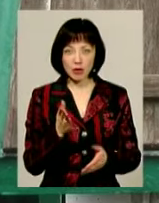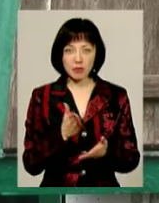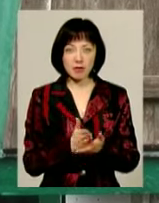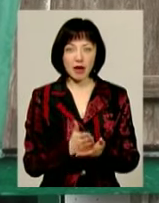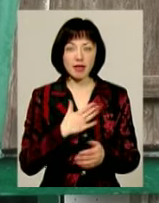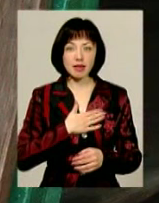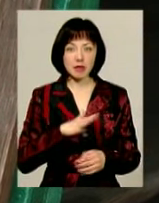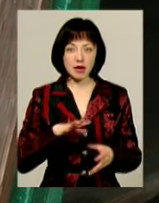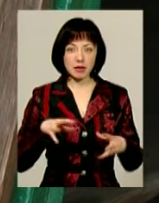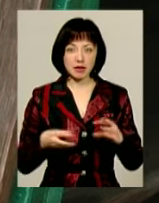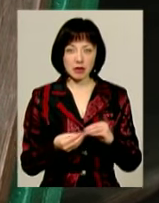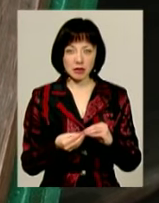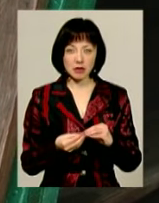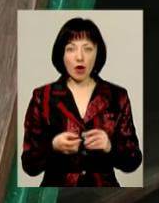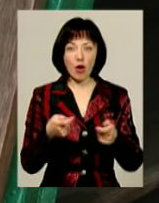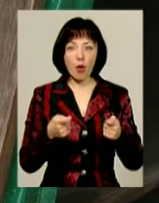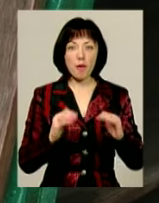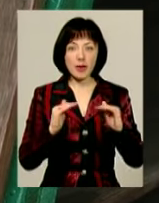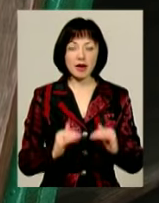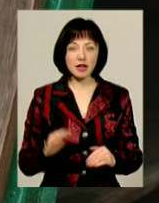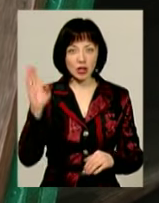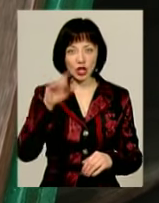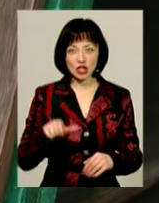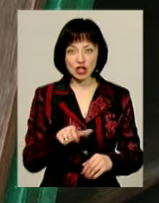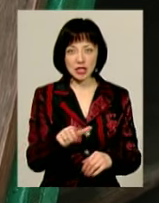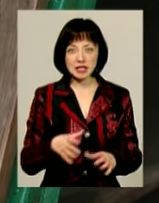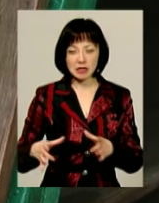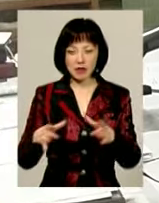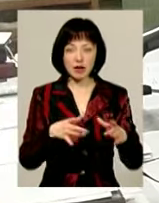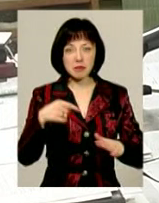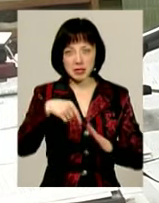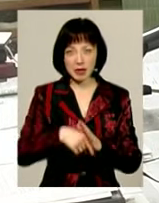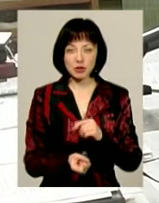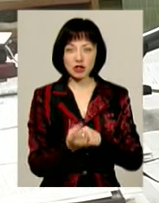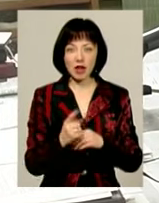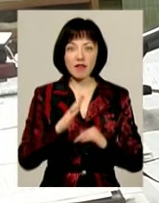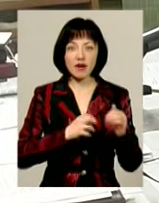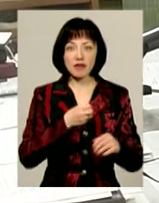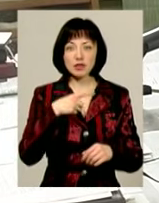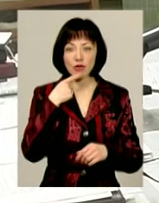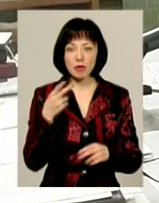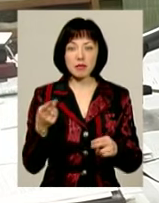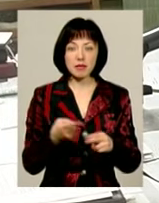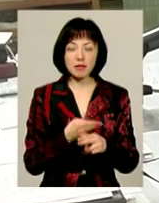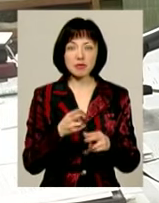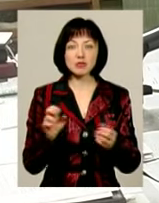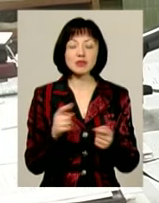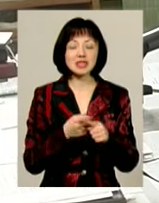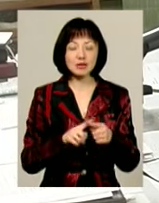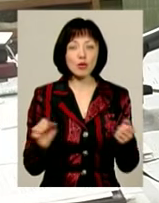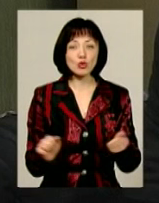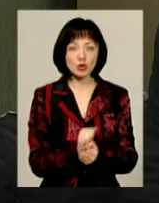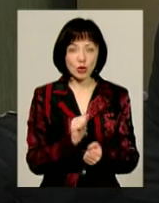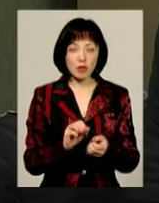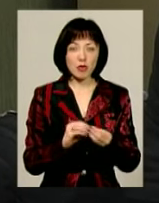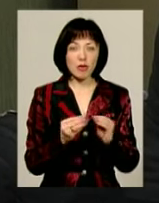вкрай неприємні наслідки. Обміліли не лише річки та ставки, а й підземні джерела. Фахівці говорять про безпрецедентну посуху та про те,